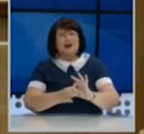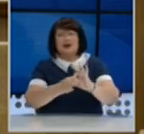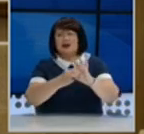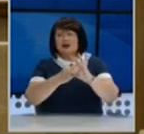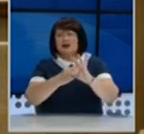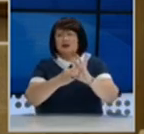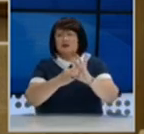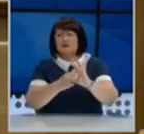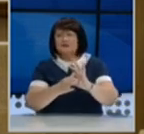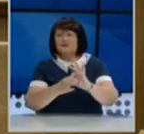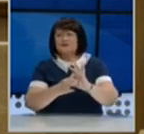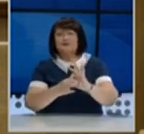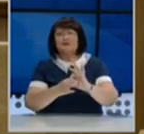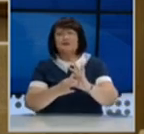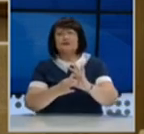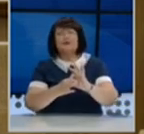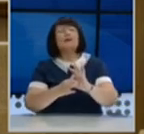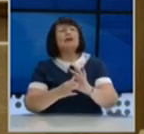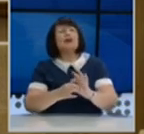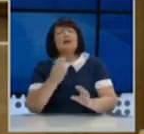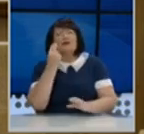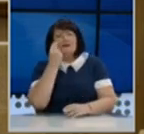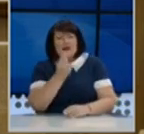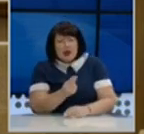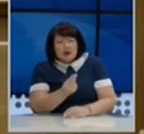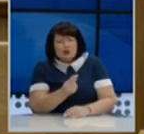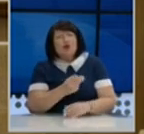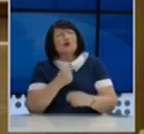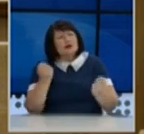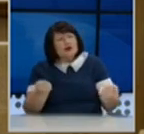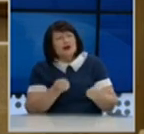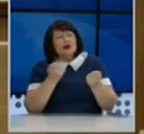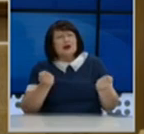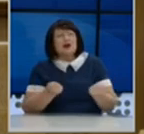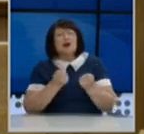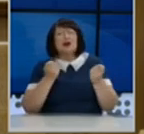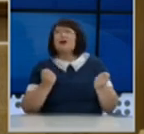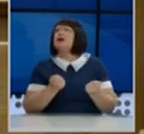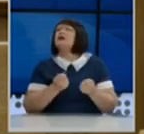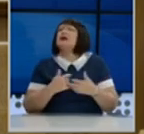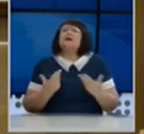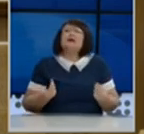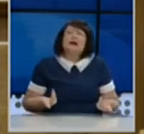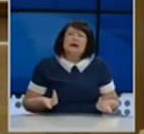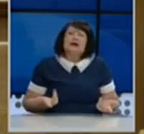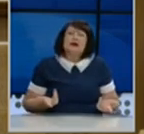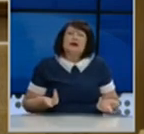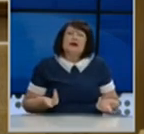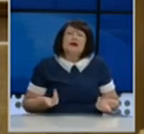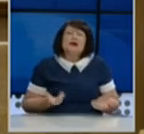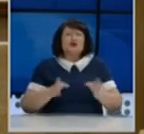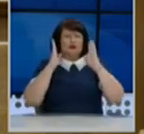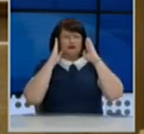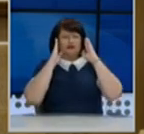και εμπεδώνεται και μάλιστα φτάνει να διεκδικεί να γίνει